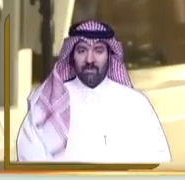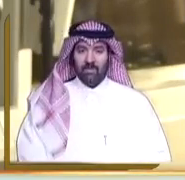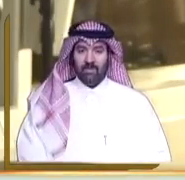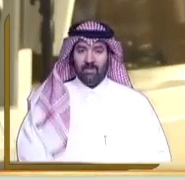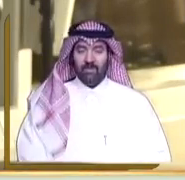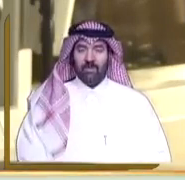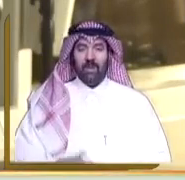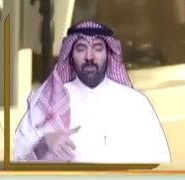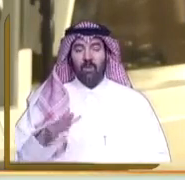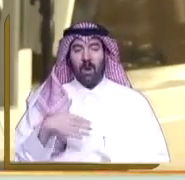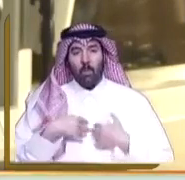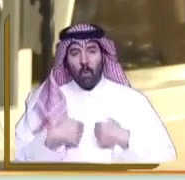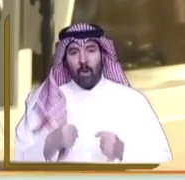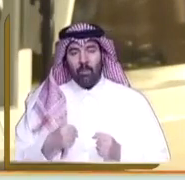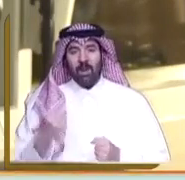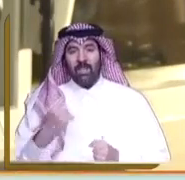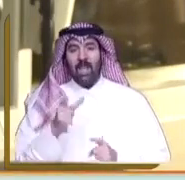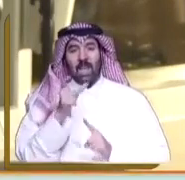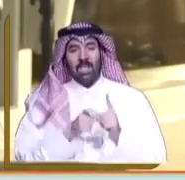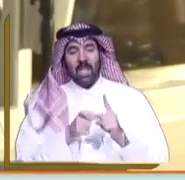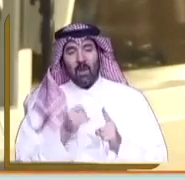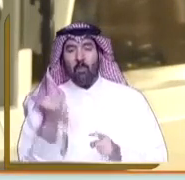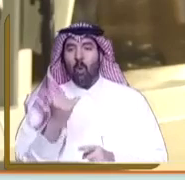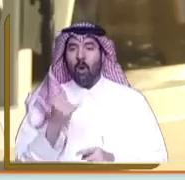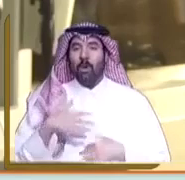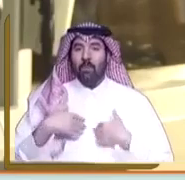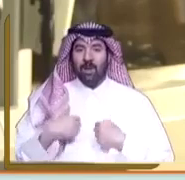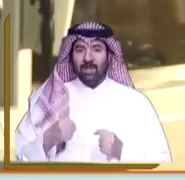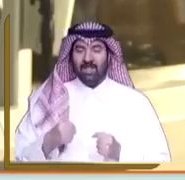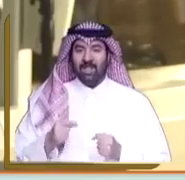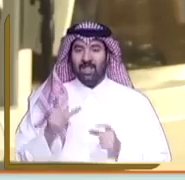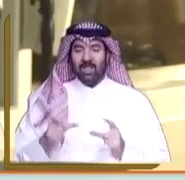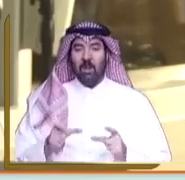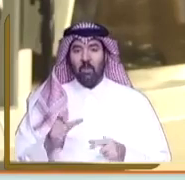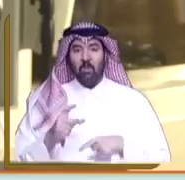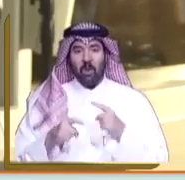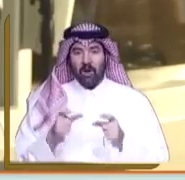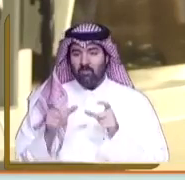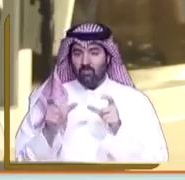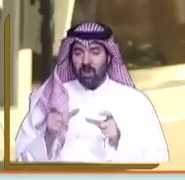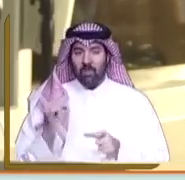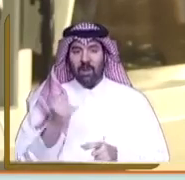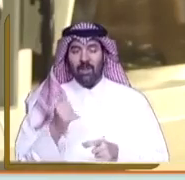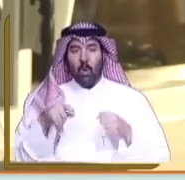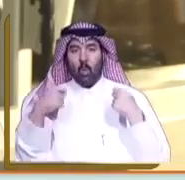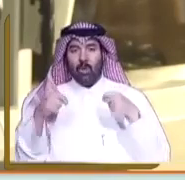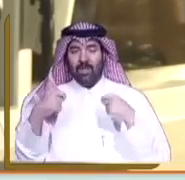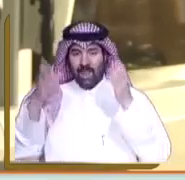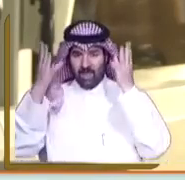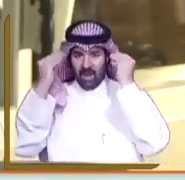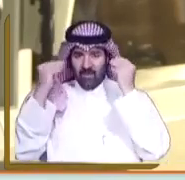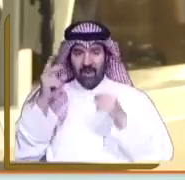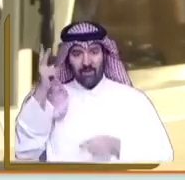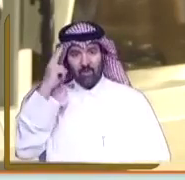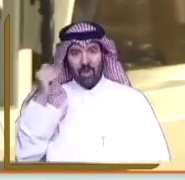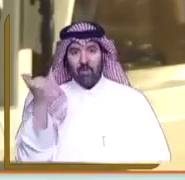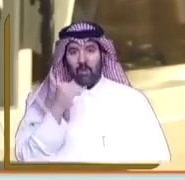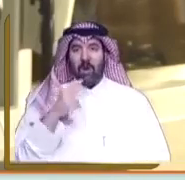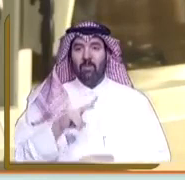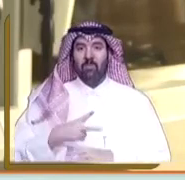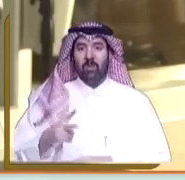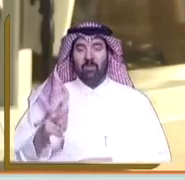2030. جودة الحياة هي الأساس التي تعتمد عليه هذه الرؤية، وزارة الثقافة من خلال هذا النمط